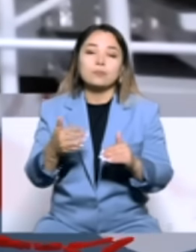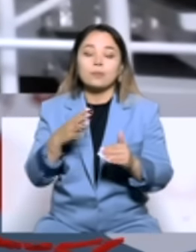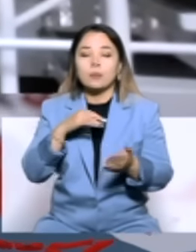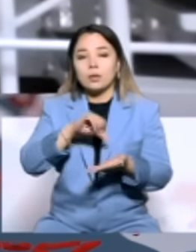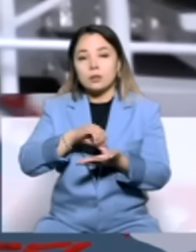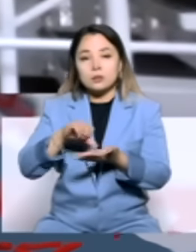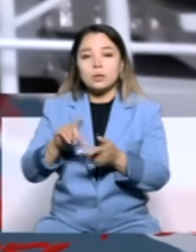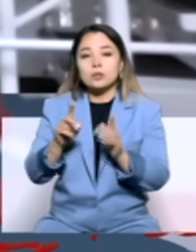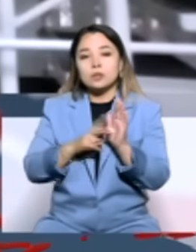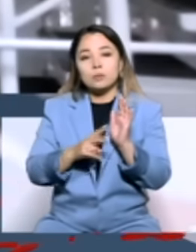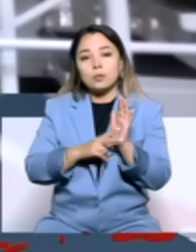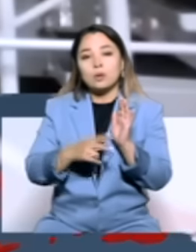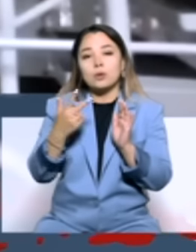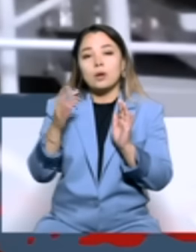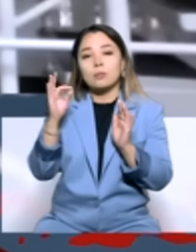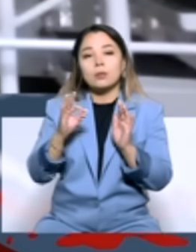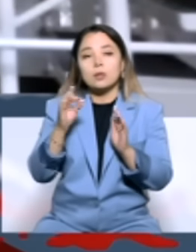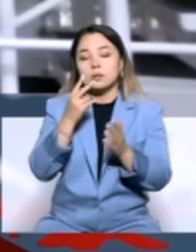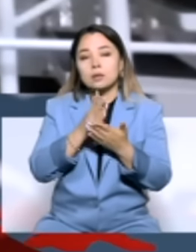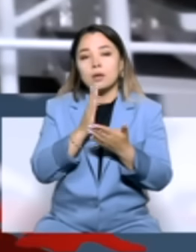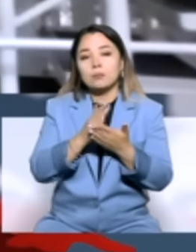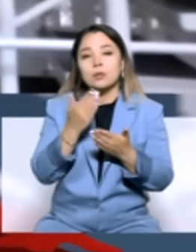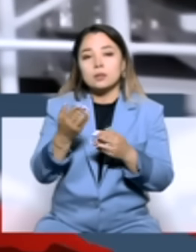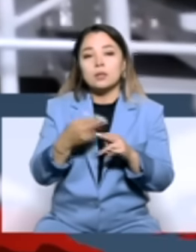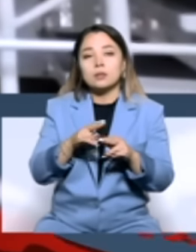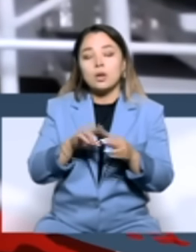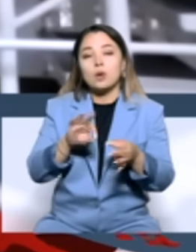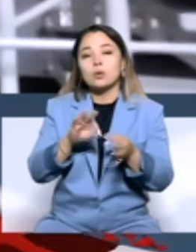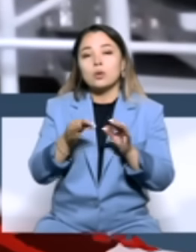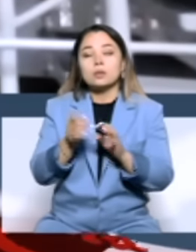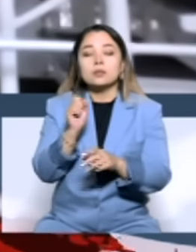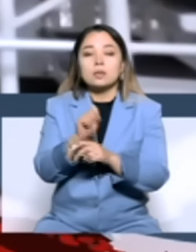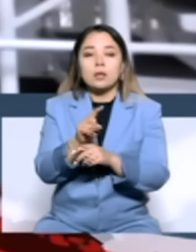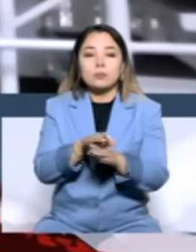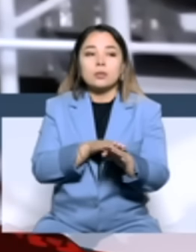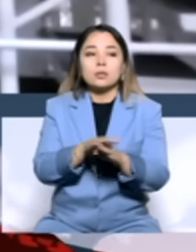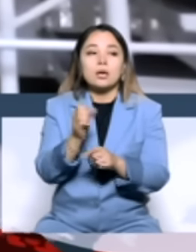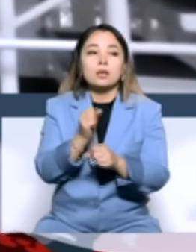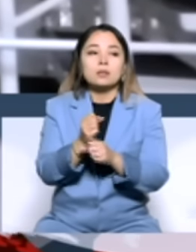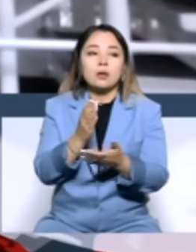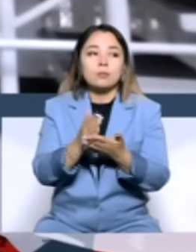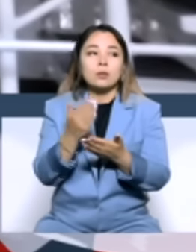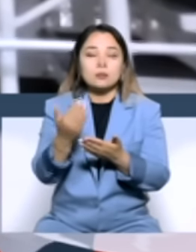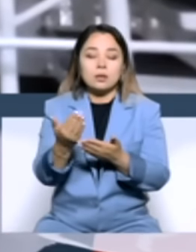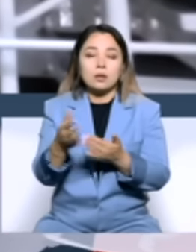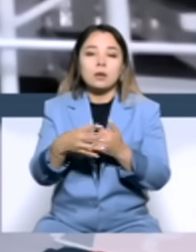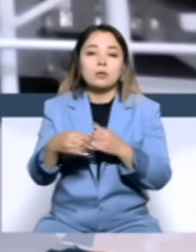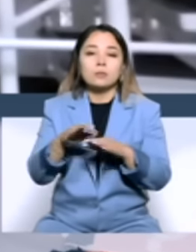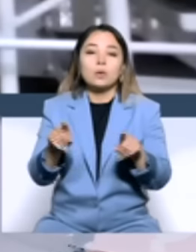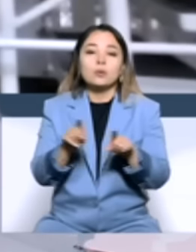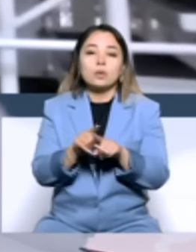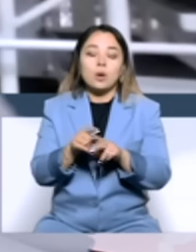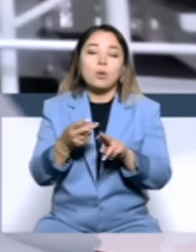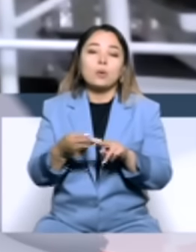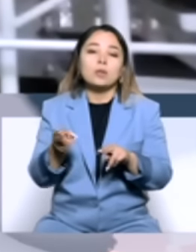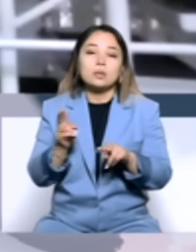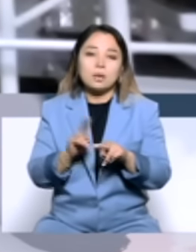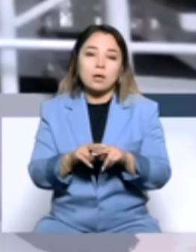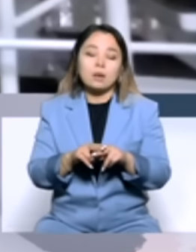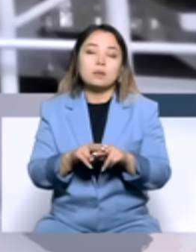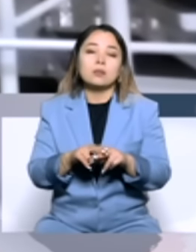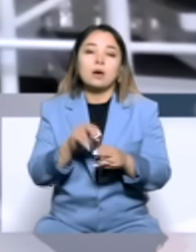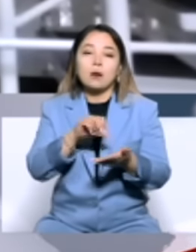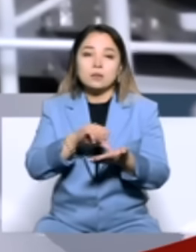тіпті 73%-ға жетеді. Ең күрделі тапсырмаларға енді келетін болсақ, айтылған аймақтарда оларды